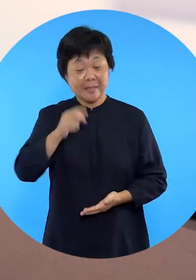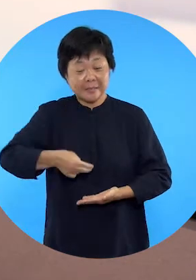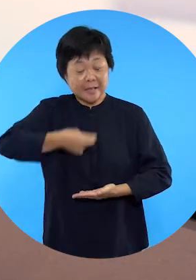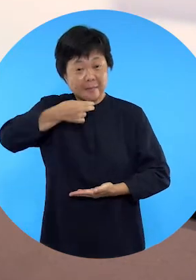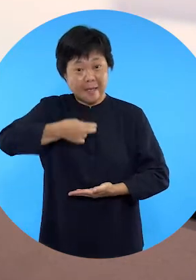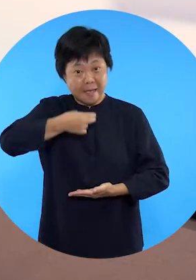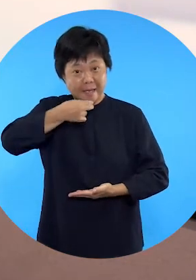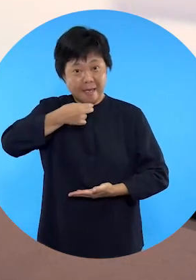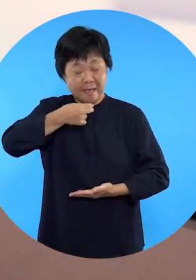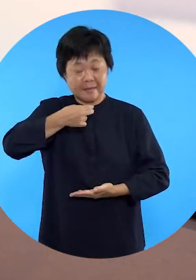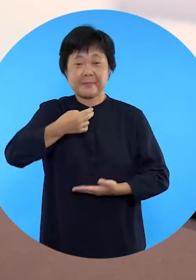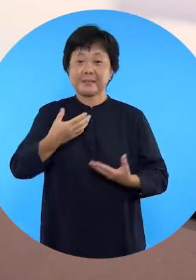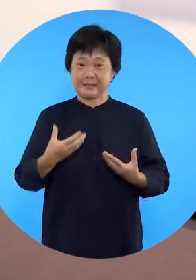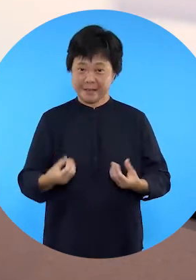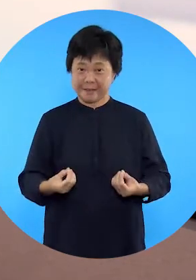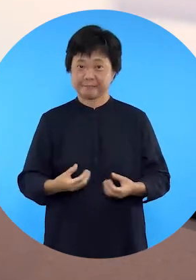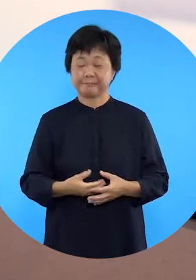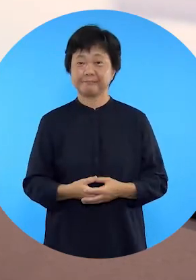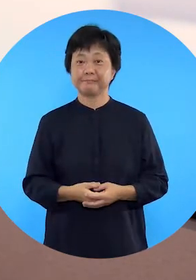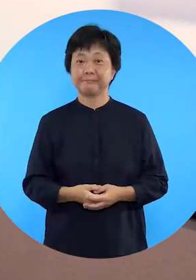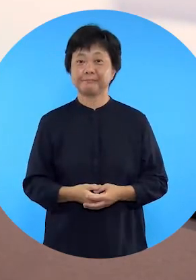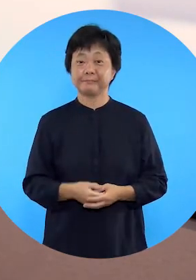早速試食させていただきました。